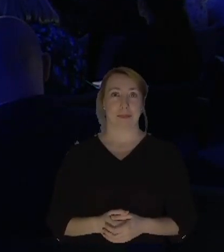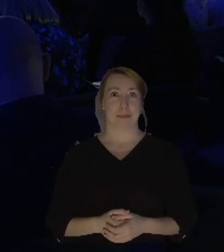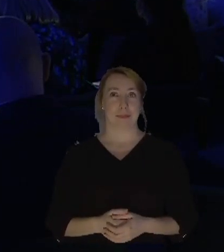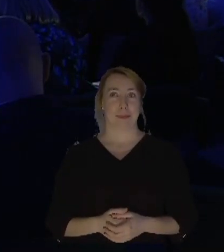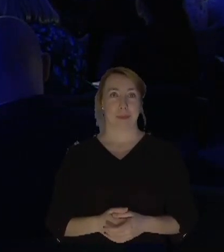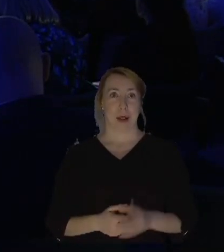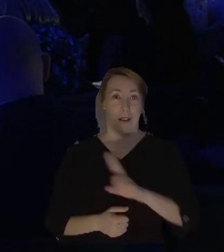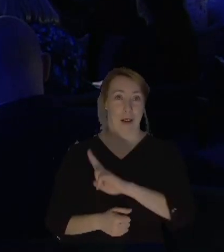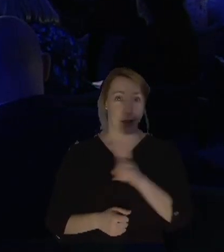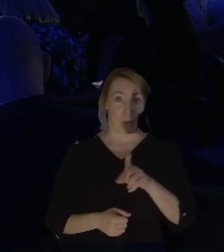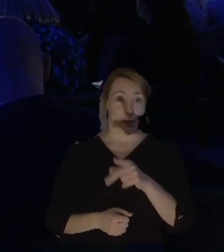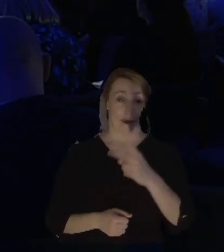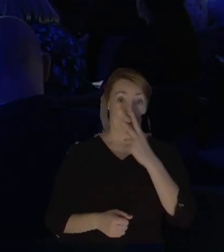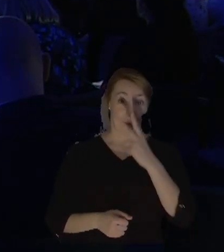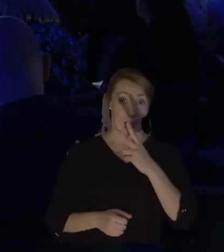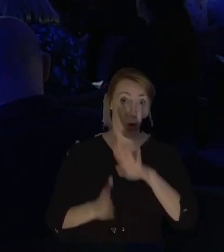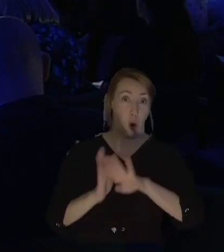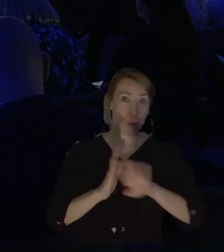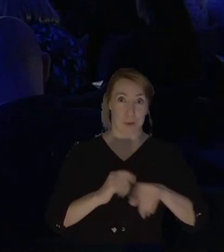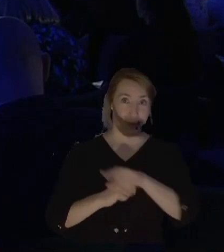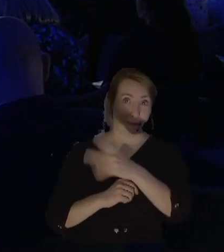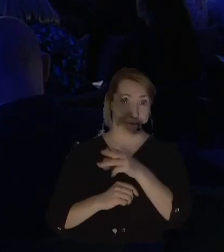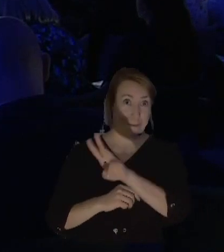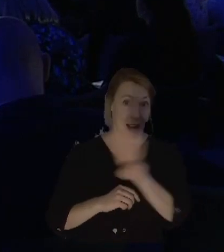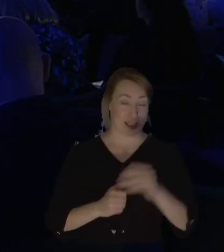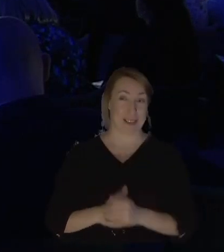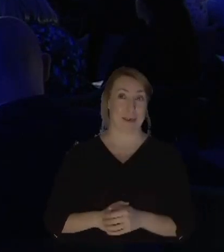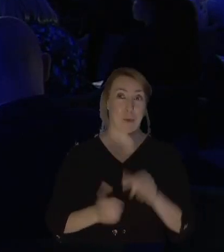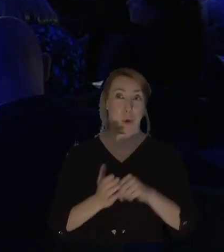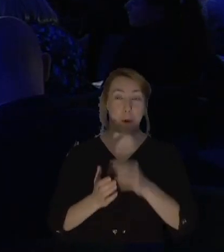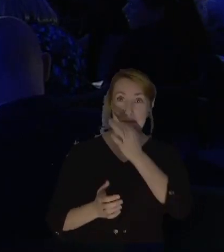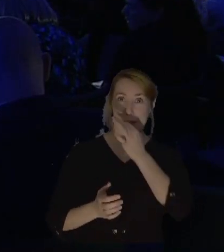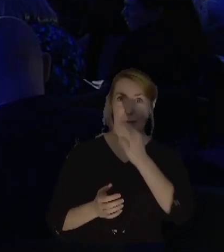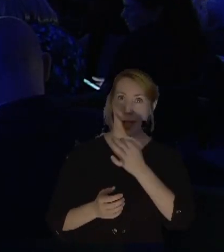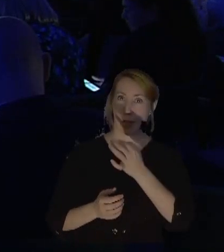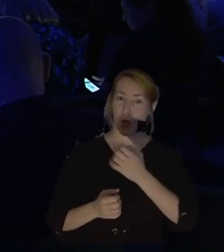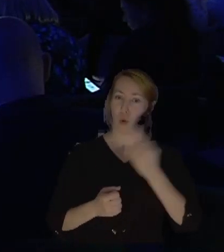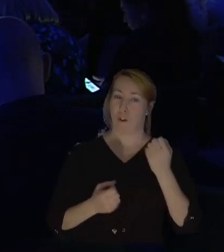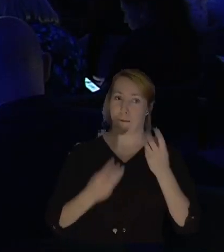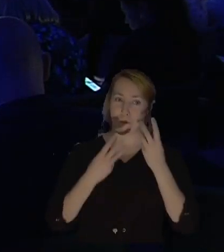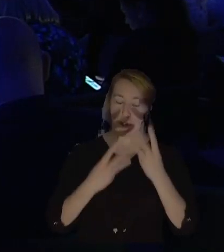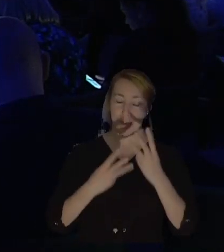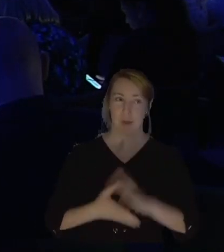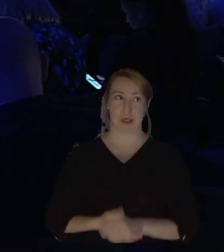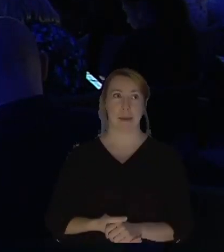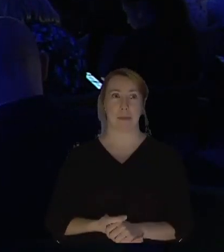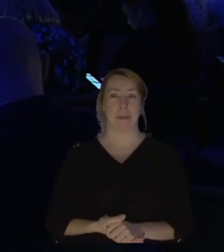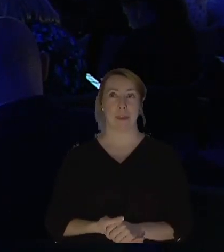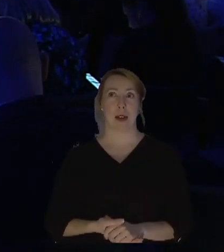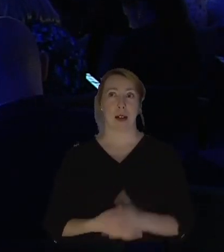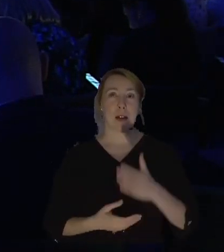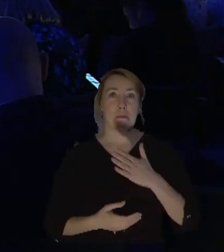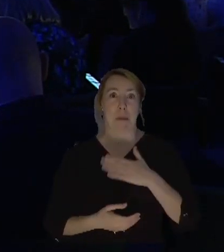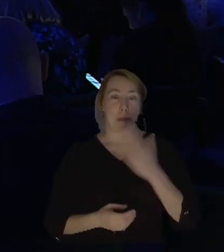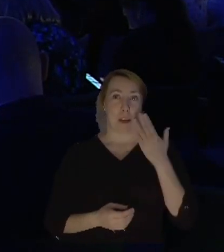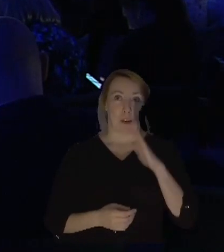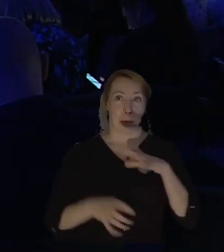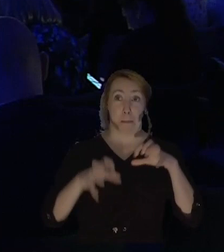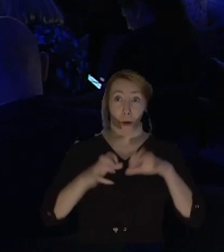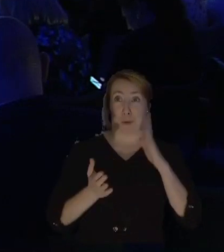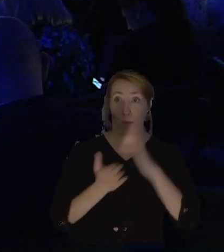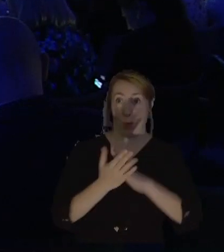je widzą oprócz was. I to będzie pytanie naprawdę ważne i ja liczę na to, że już odpowiedział